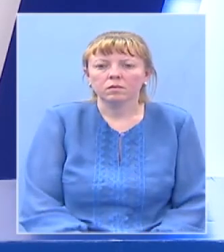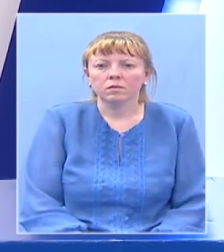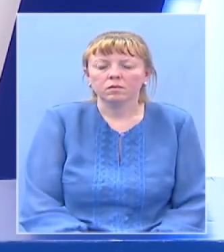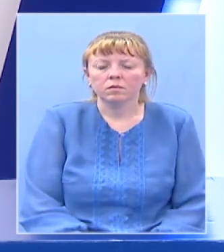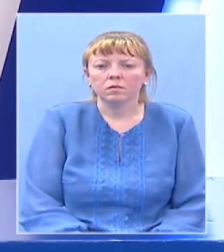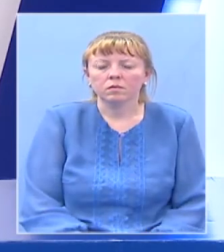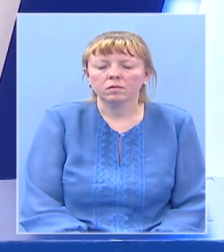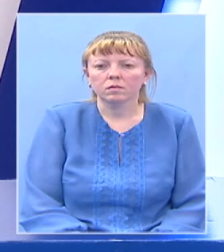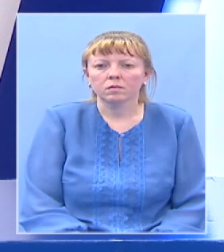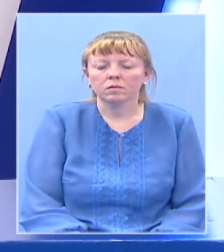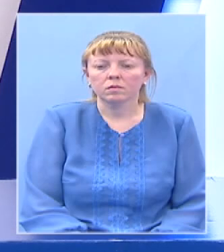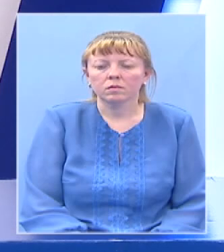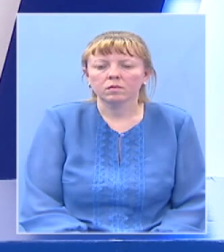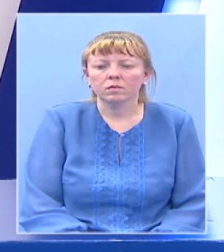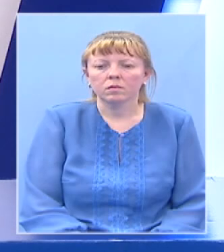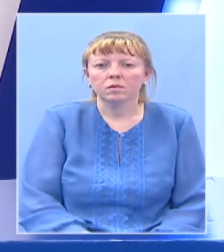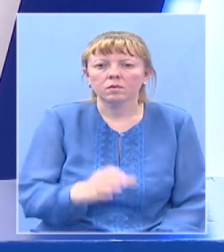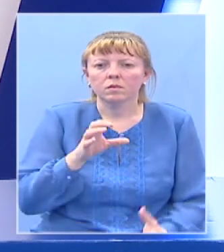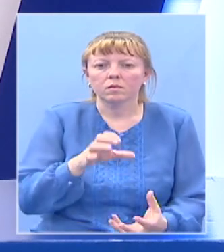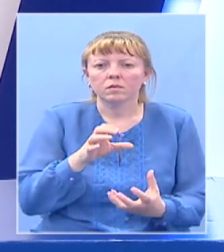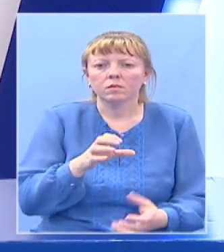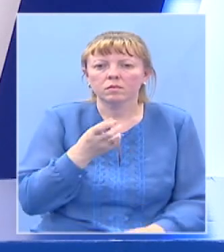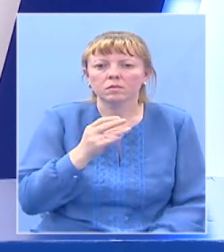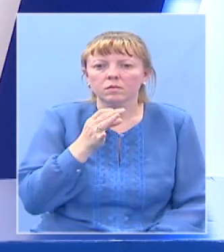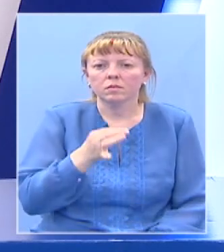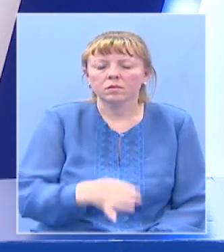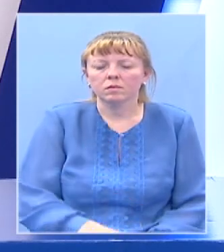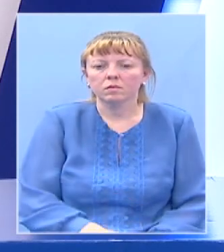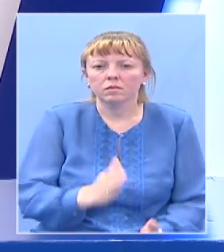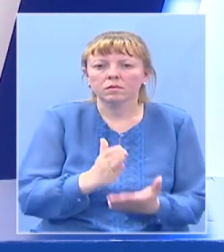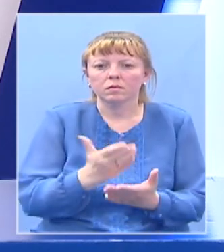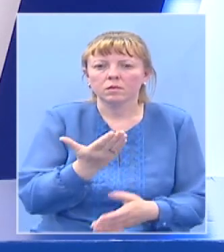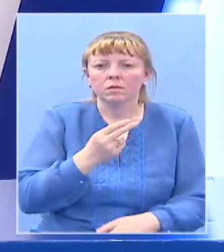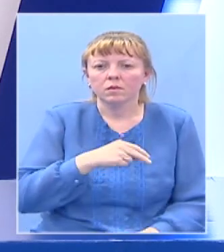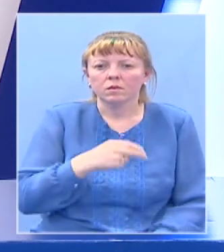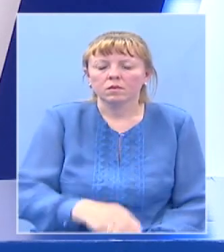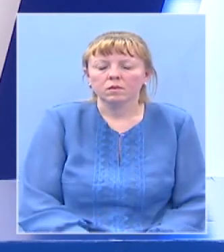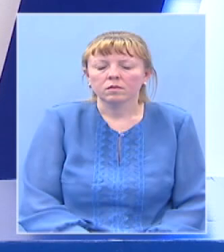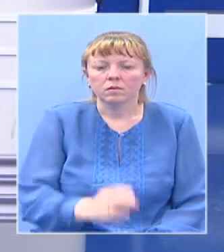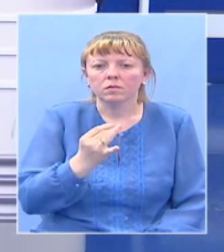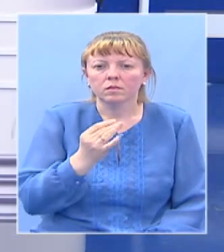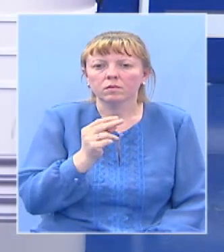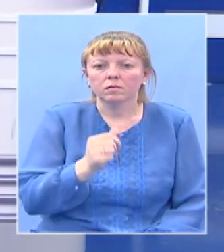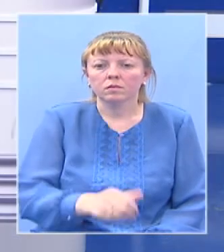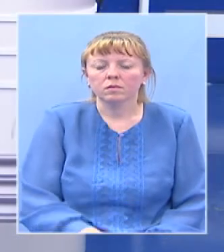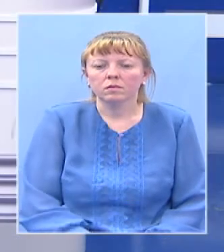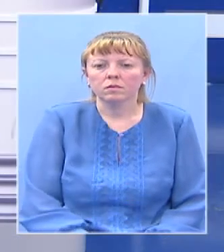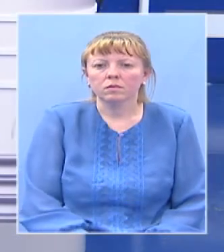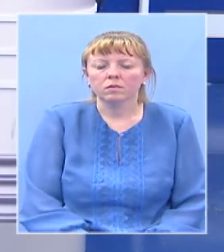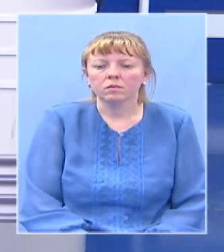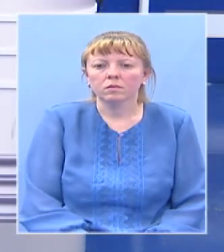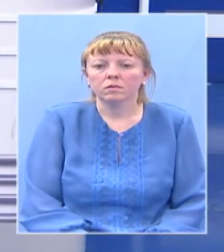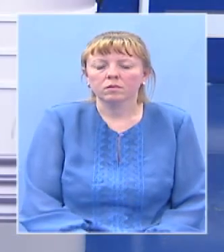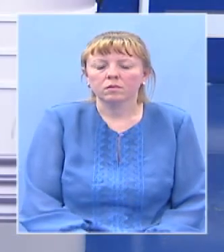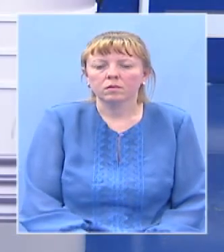перем основно тракции основные направление вашей работы цели и задачи которые перед вами